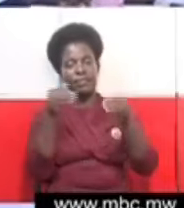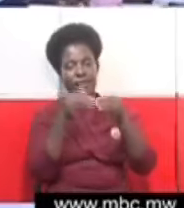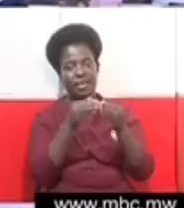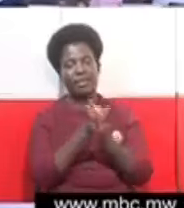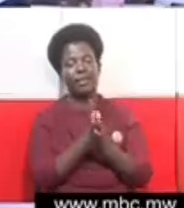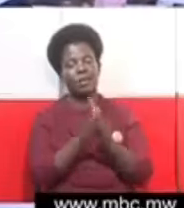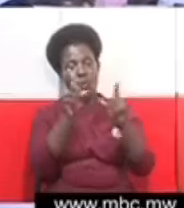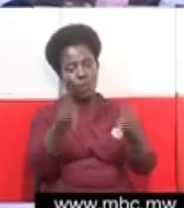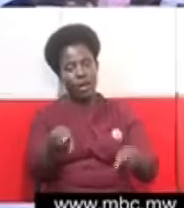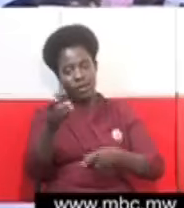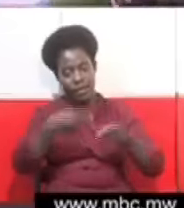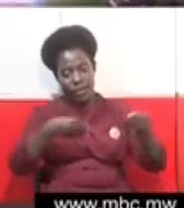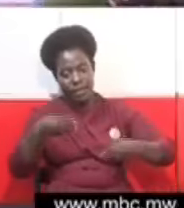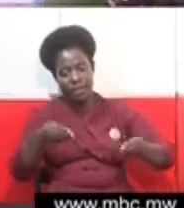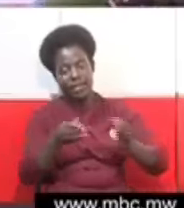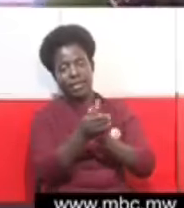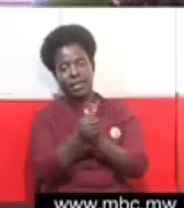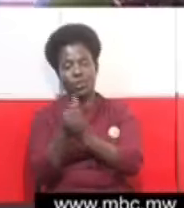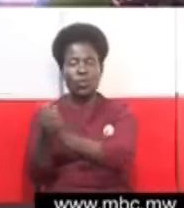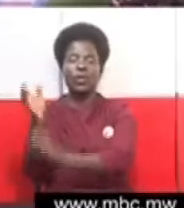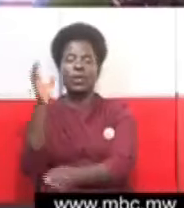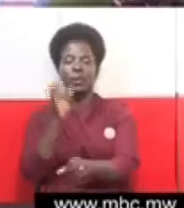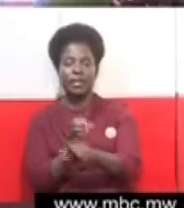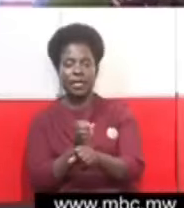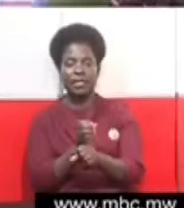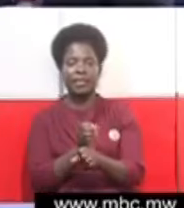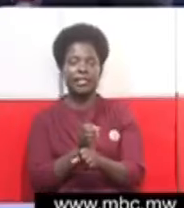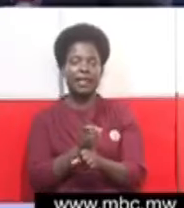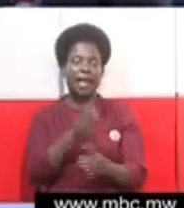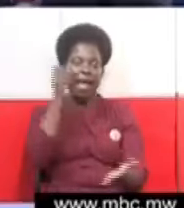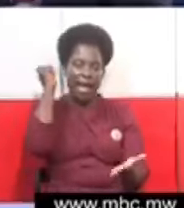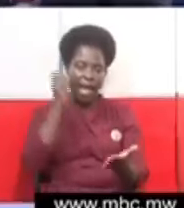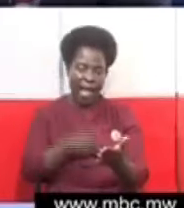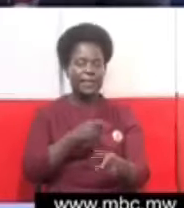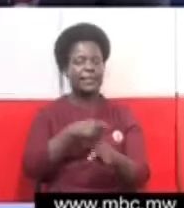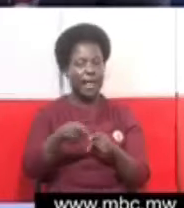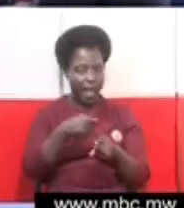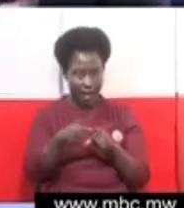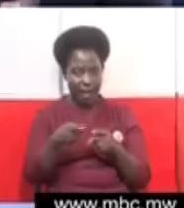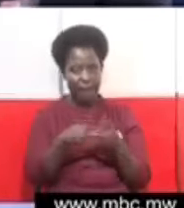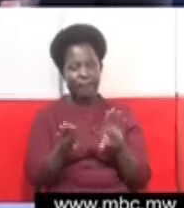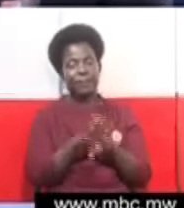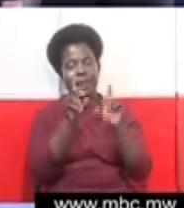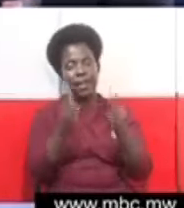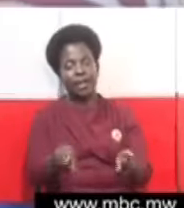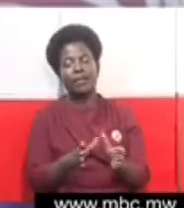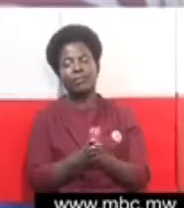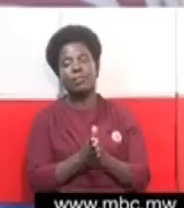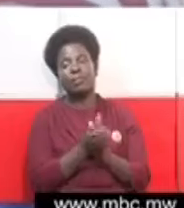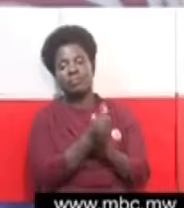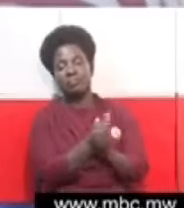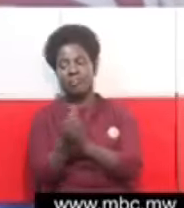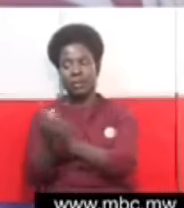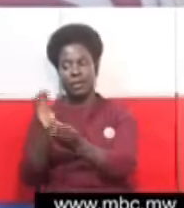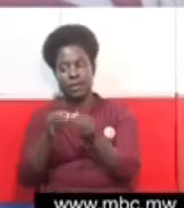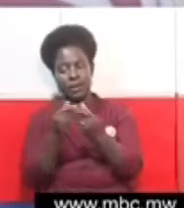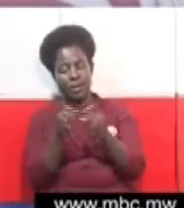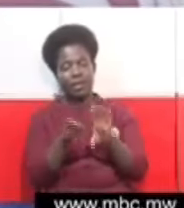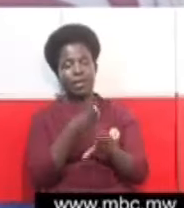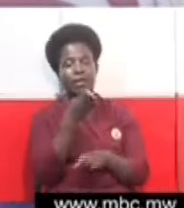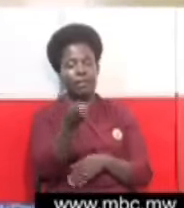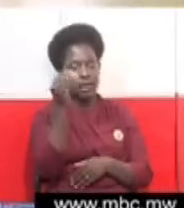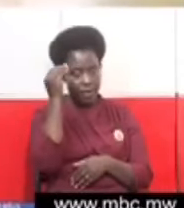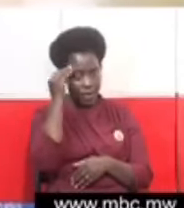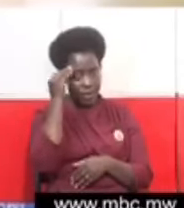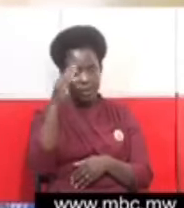ochita malonda atsogoleri a mipingo asing'anga komanso anthu omwe amatsogolera zochitika kuti adziwe kuti ndalama